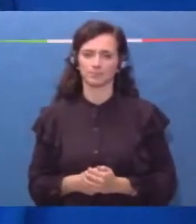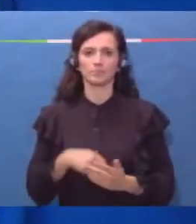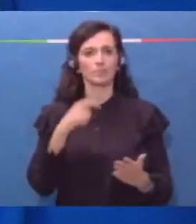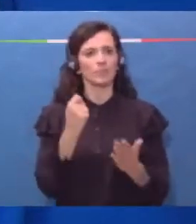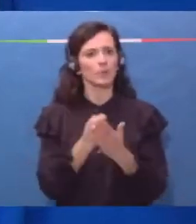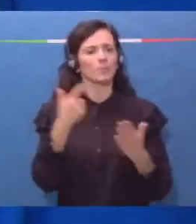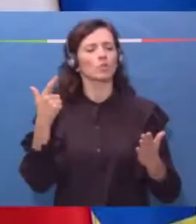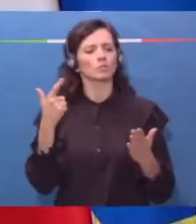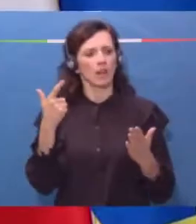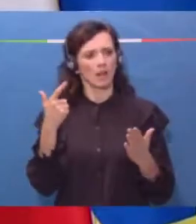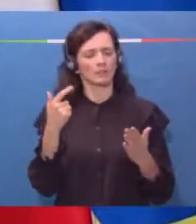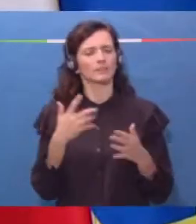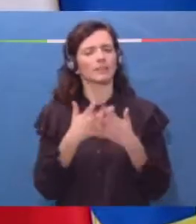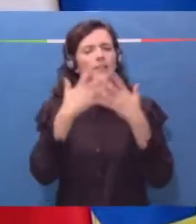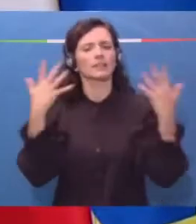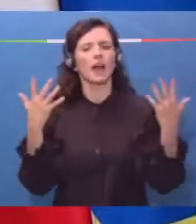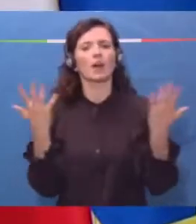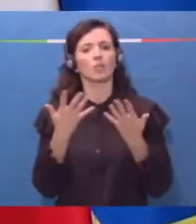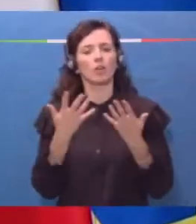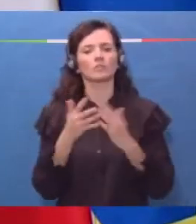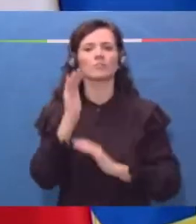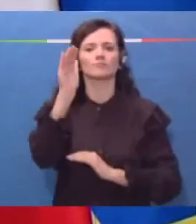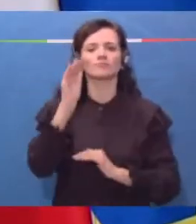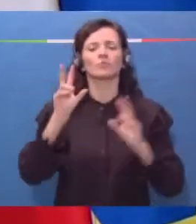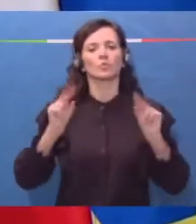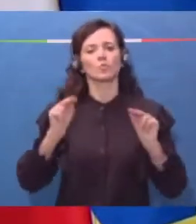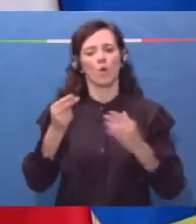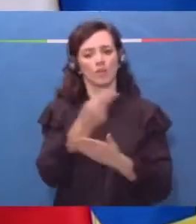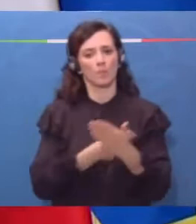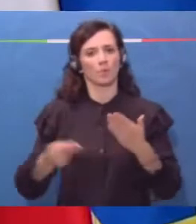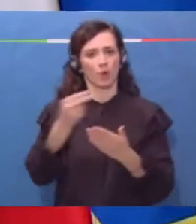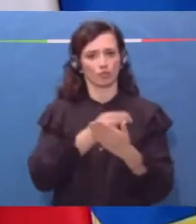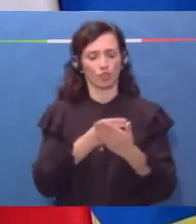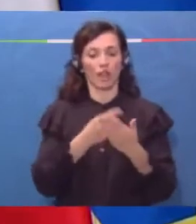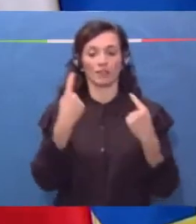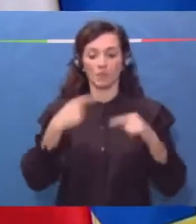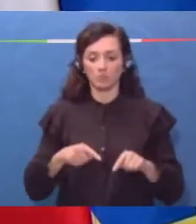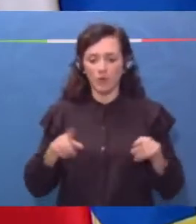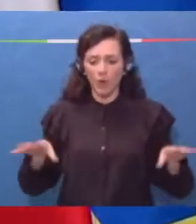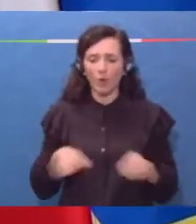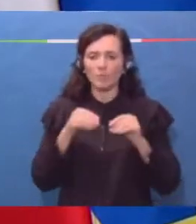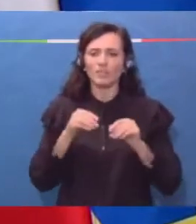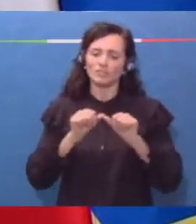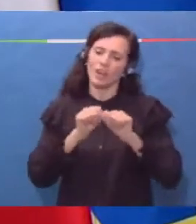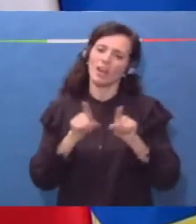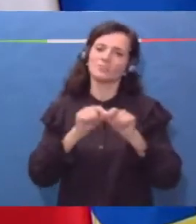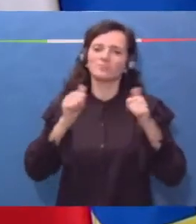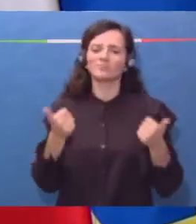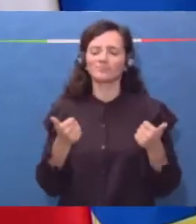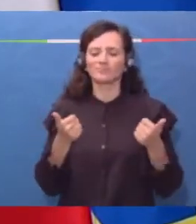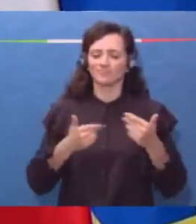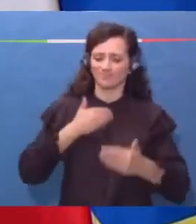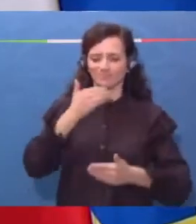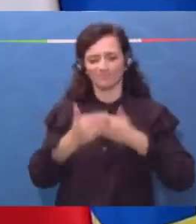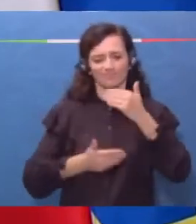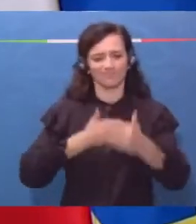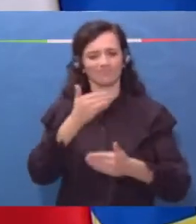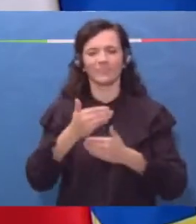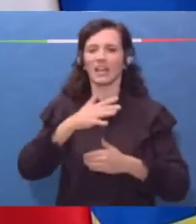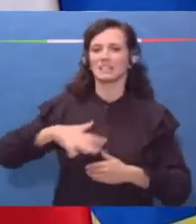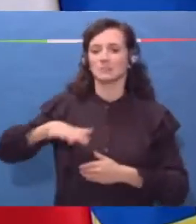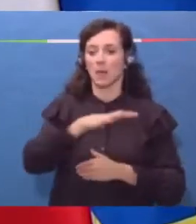campo dei lanciatori fino ai nuovi progetti. Quindi anche questa sarà una pagina importante della nostra cooperazione nello